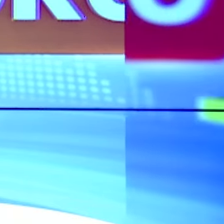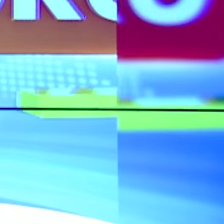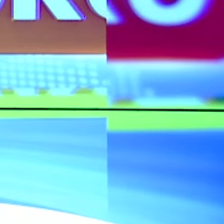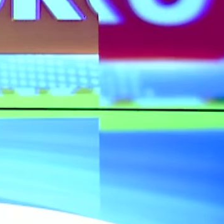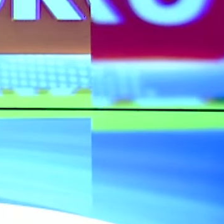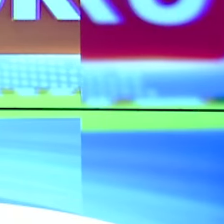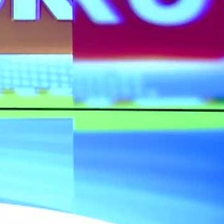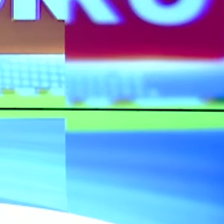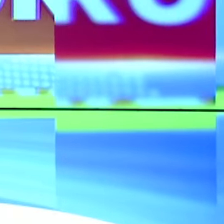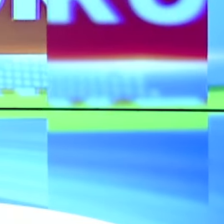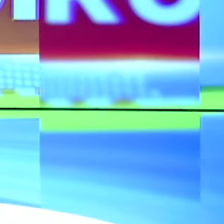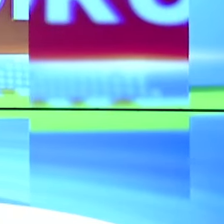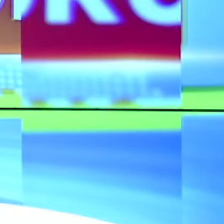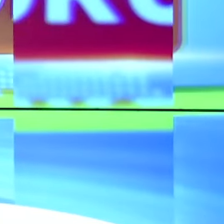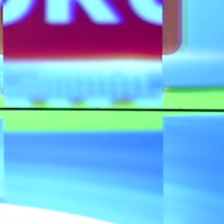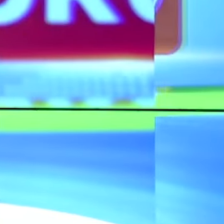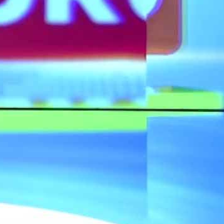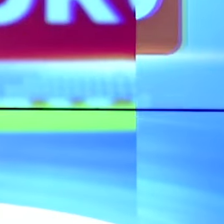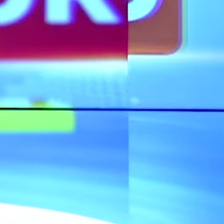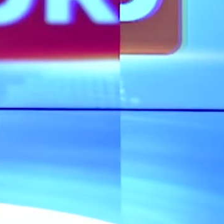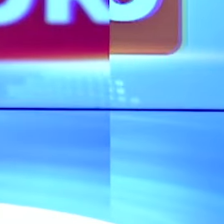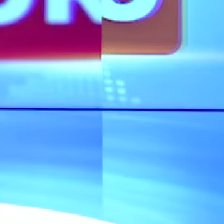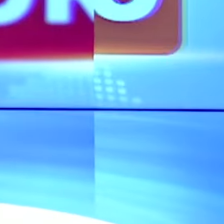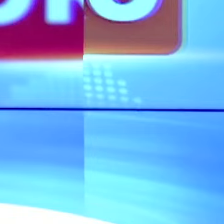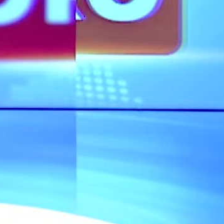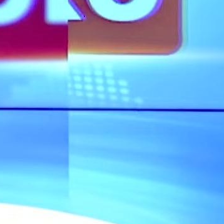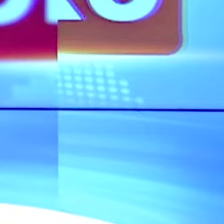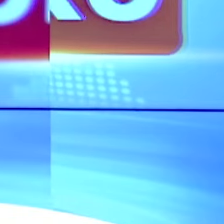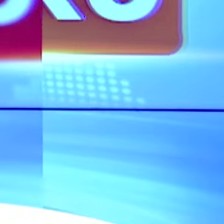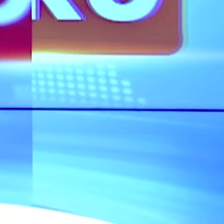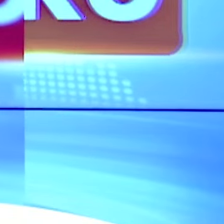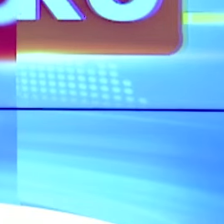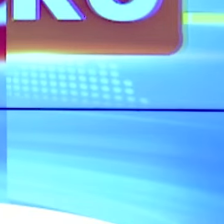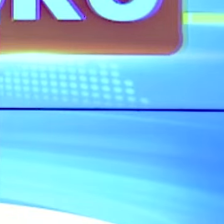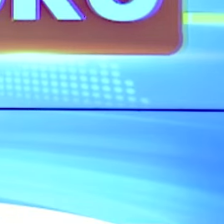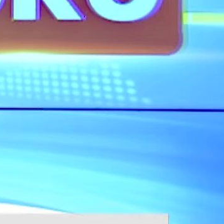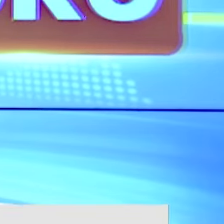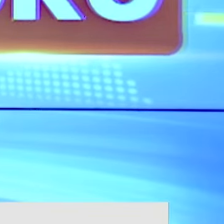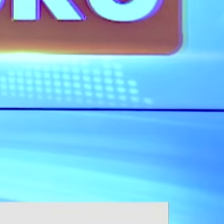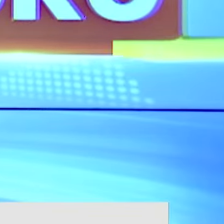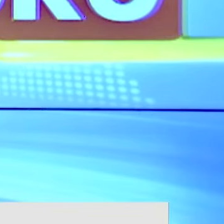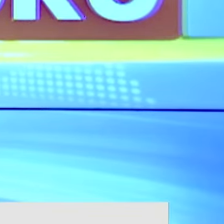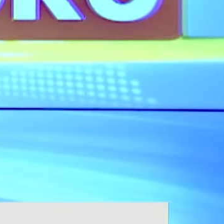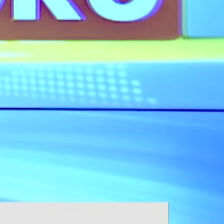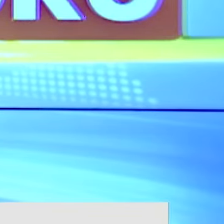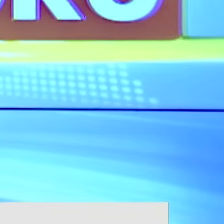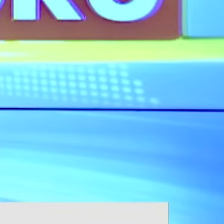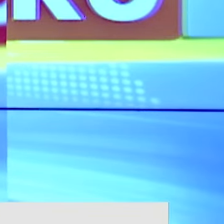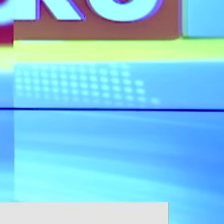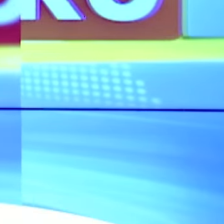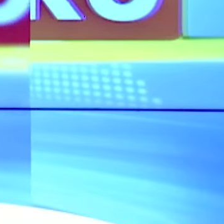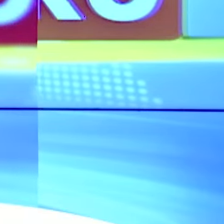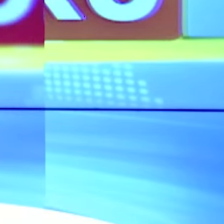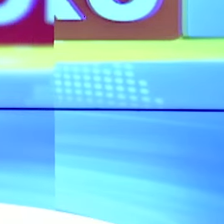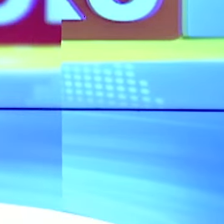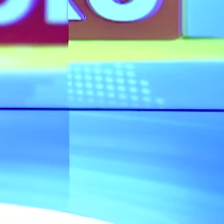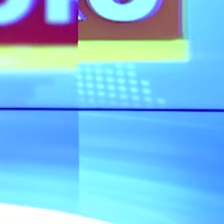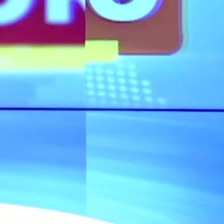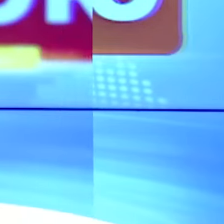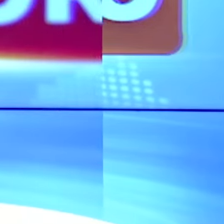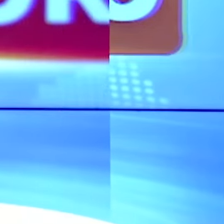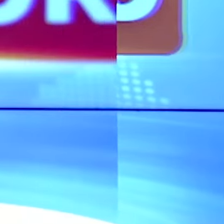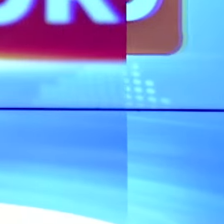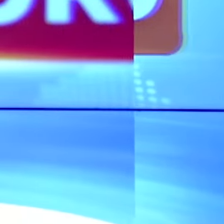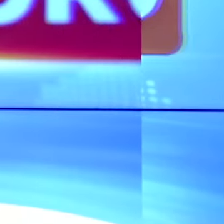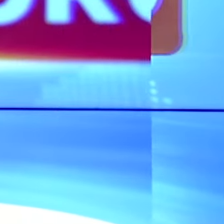mugoroba tujye guhera mu nteko ishinga amategeko tubabwira ko kuri uyu wa mbere abadepite batangiye igihembwe gisanzwe cya mbere muri